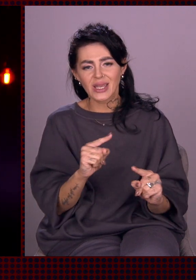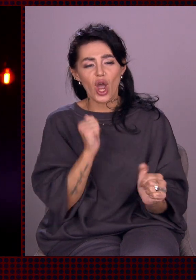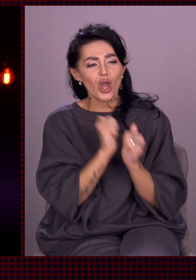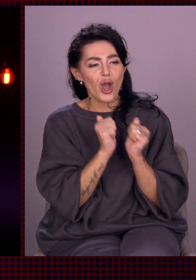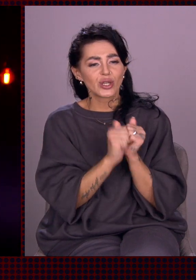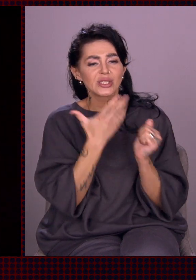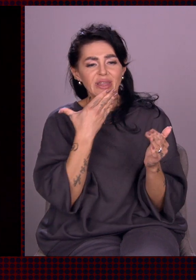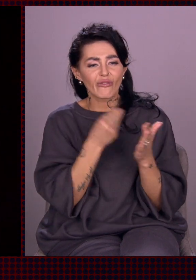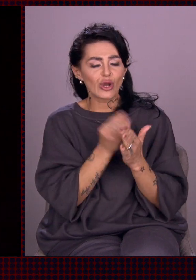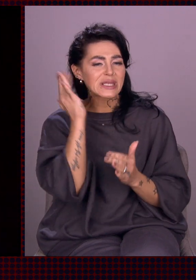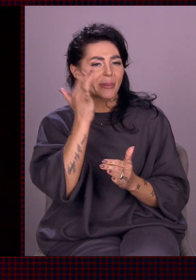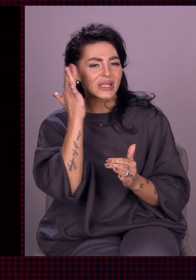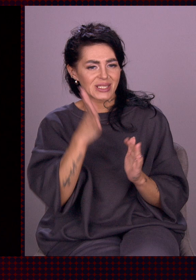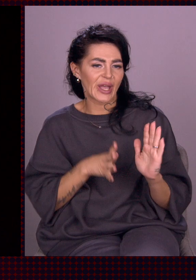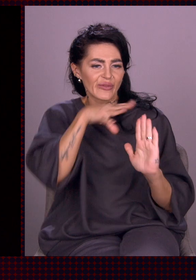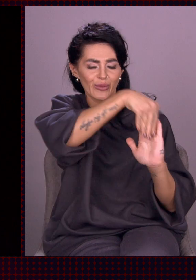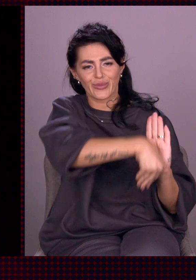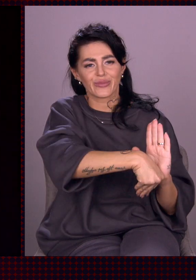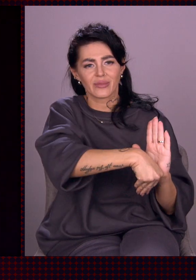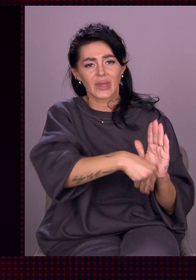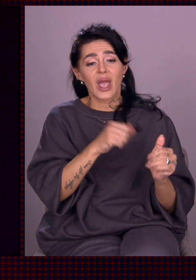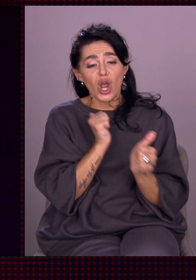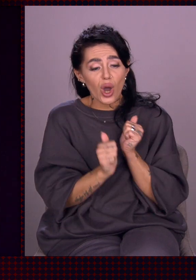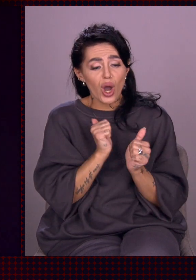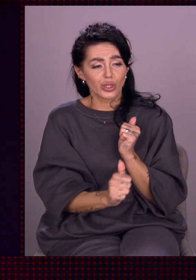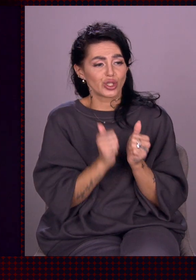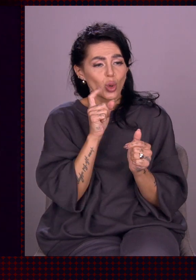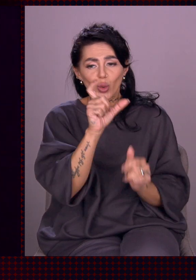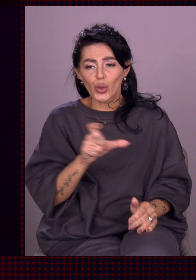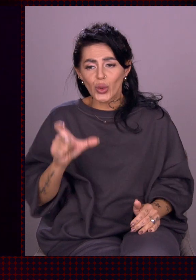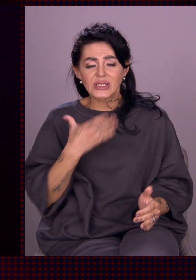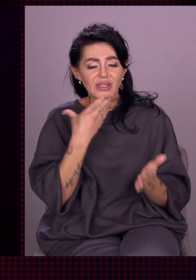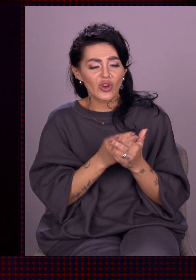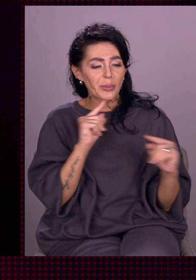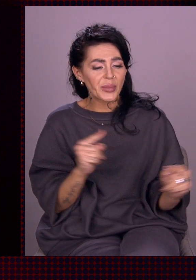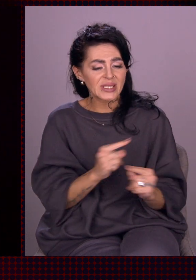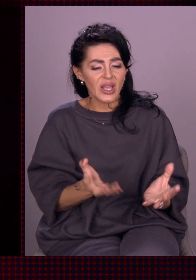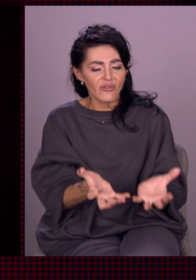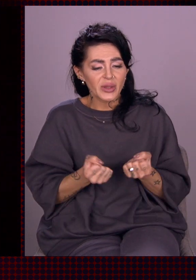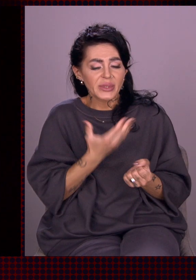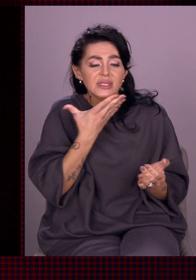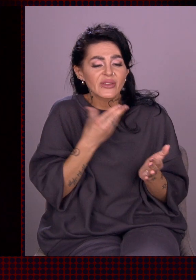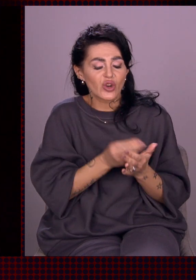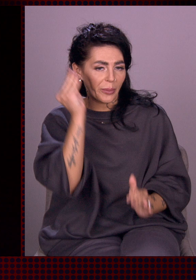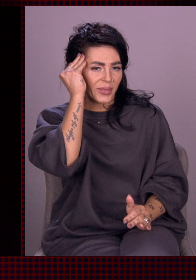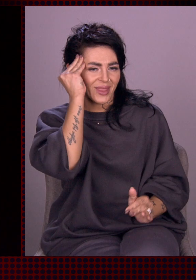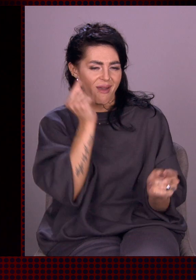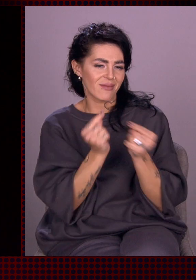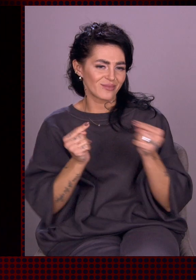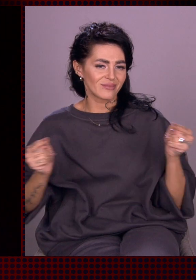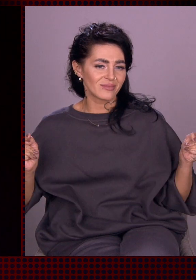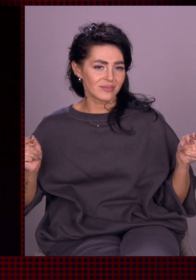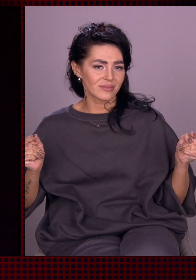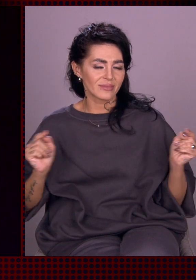собі. Зараз в цій пісні кожна людина для себе щось чує нове і має своє розуміння цієї